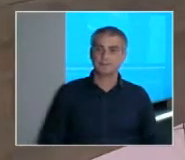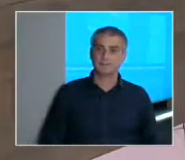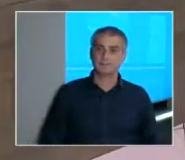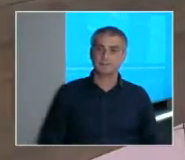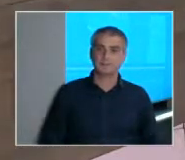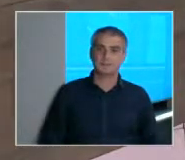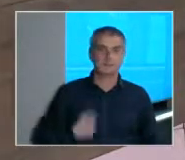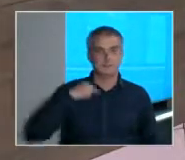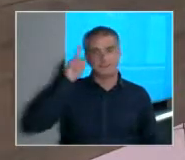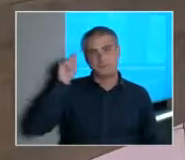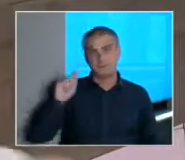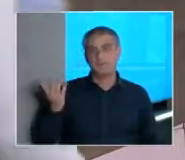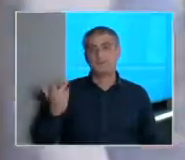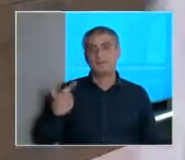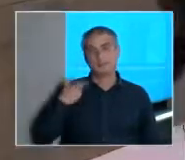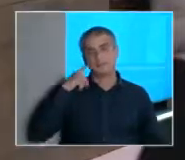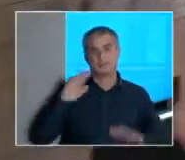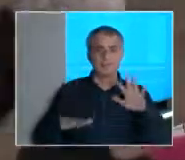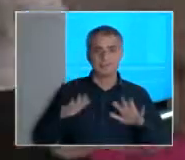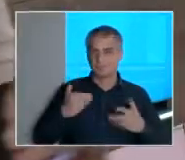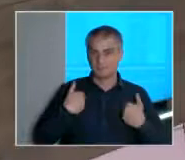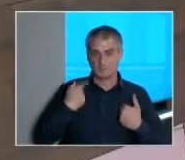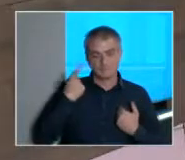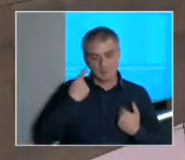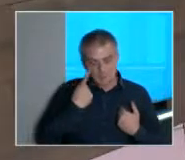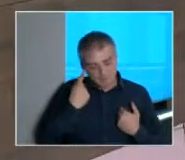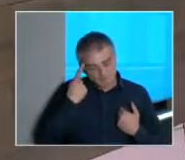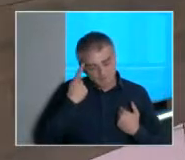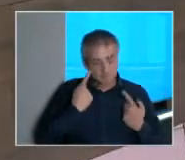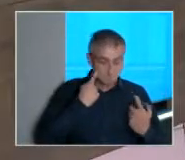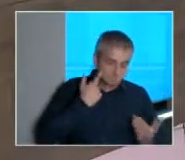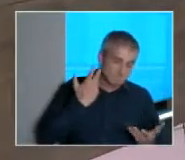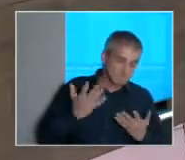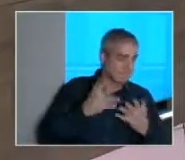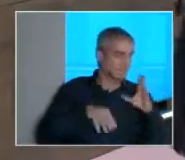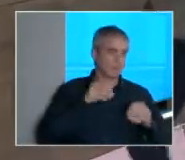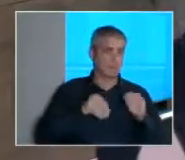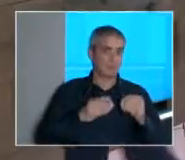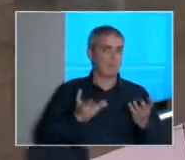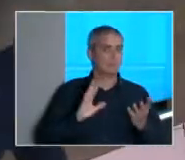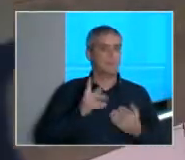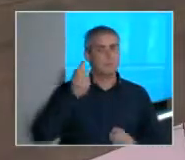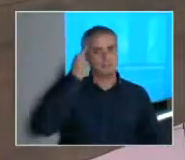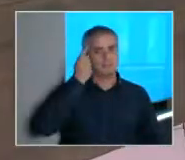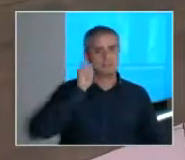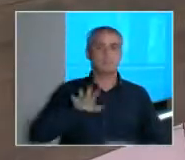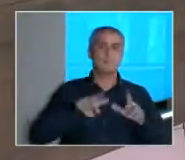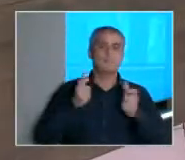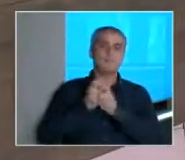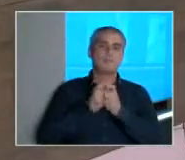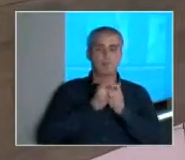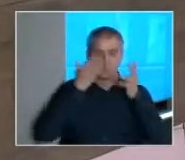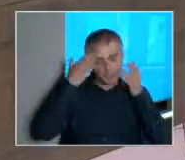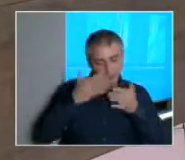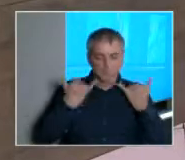האמת, אני לא יודע. אני מתלבט, נראה, נחשוב. אם כבר בחירות, אז במה לדעתך צריכות